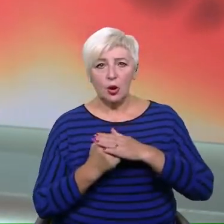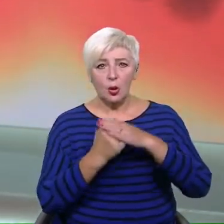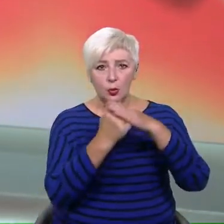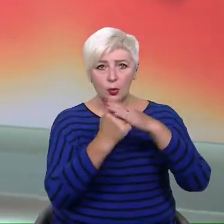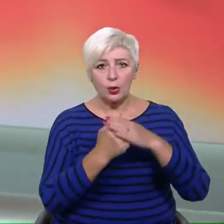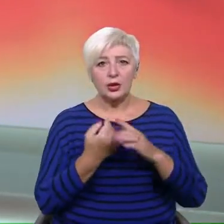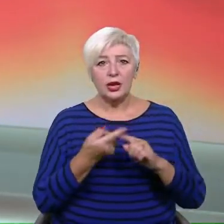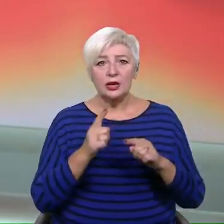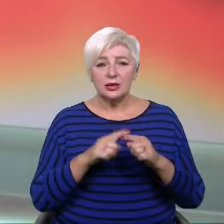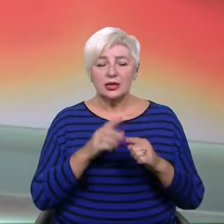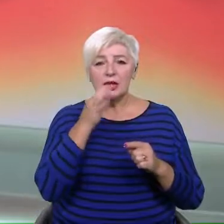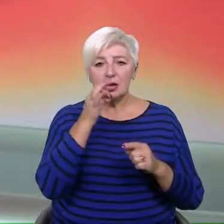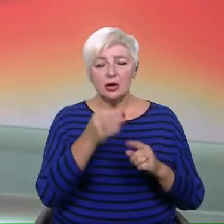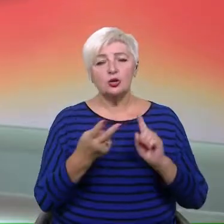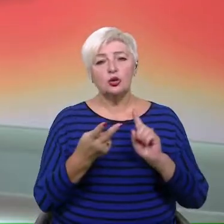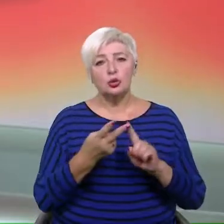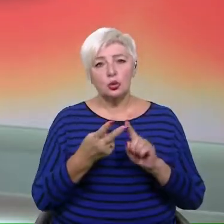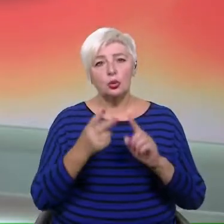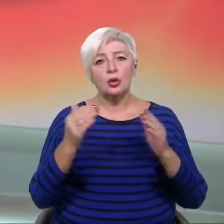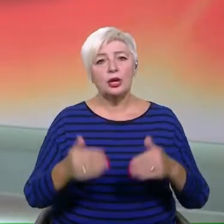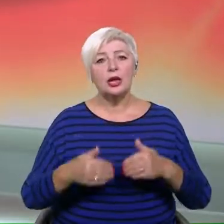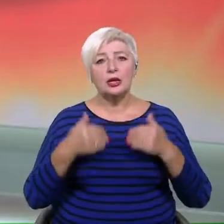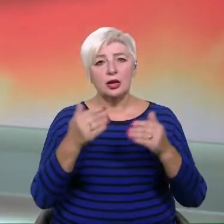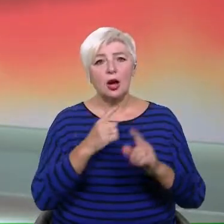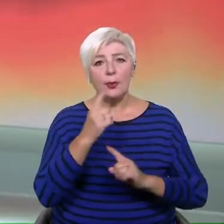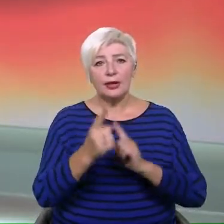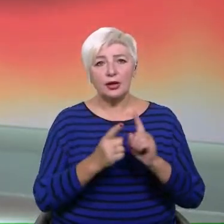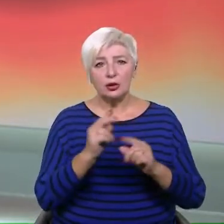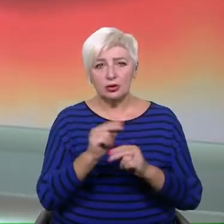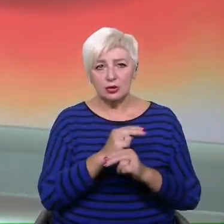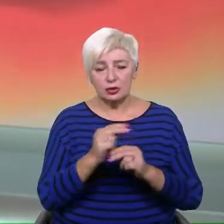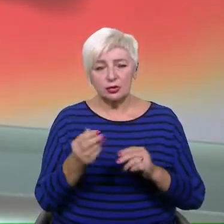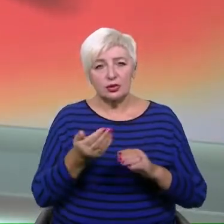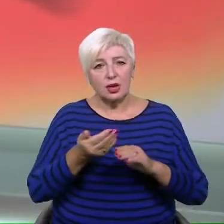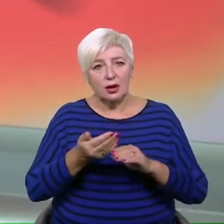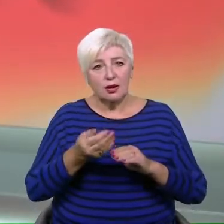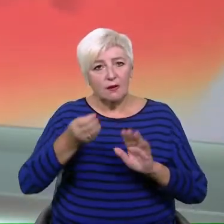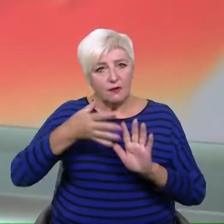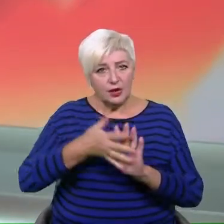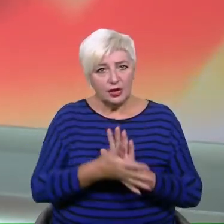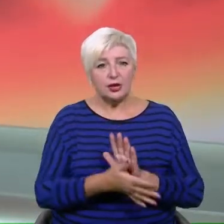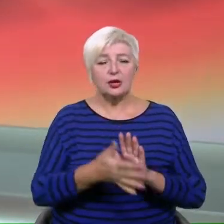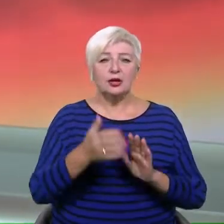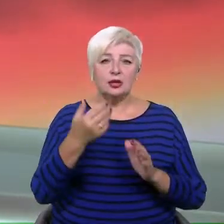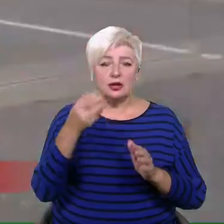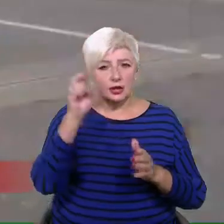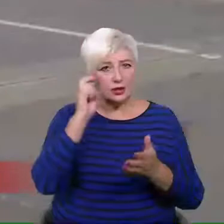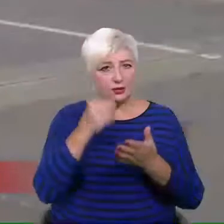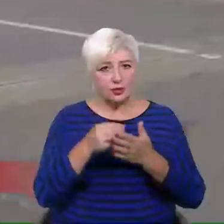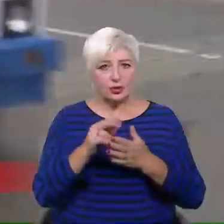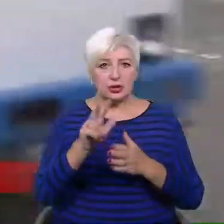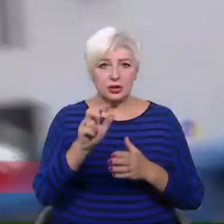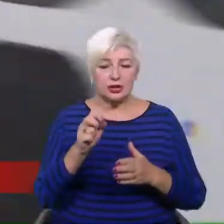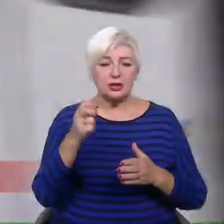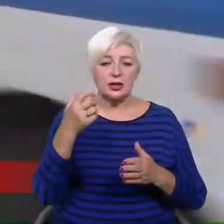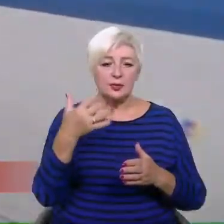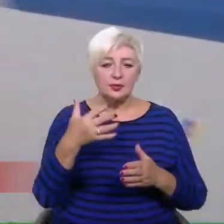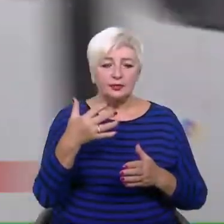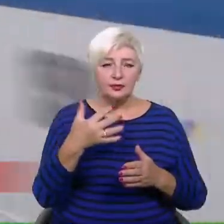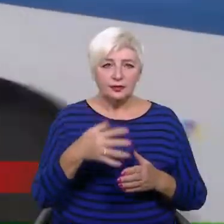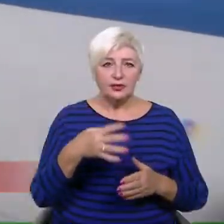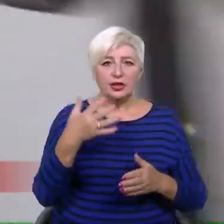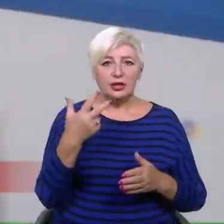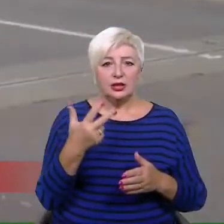кажуть у мерії, другий етап реконструкції. На нього з бюджету витратять 353 мільйони гривень. Вже проводять тендер і